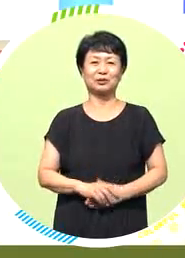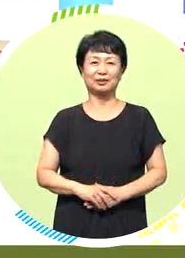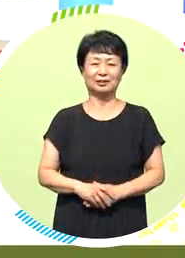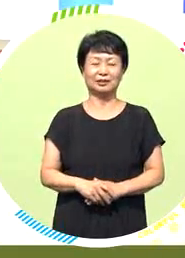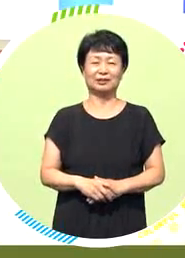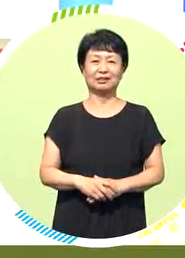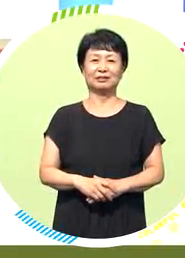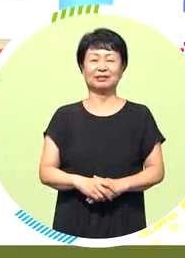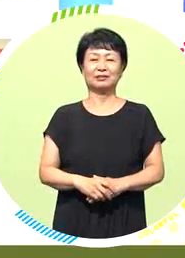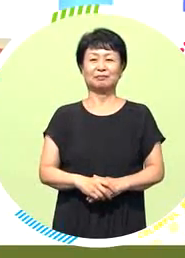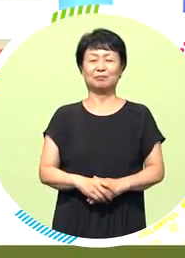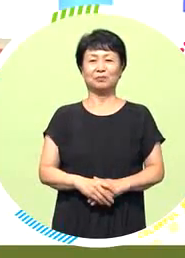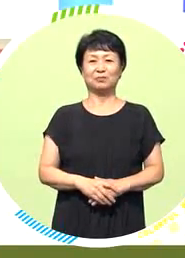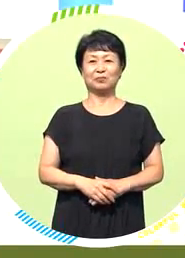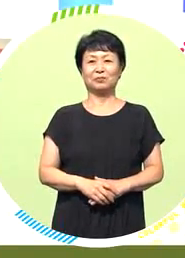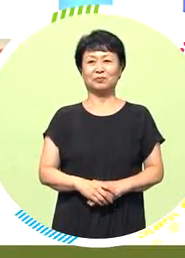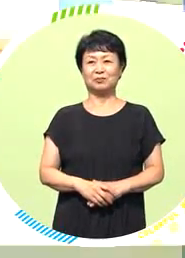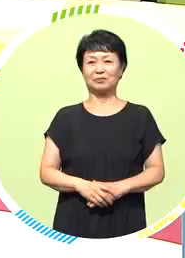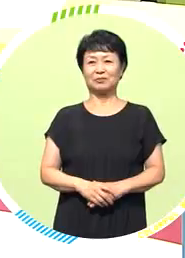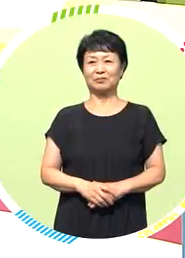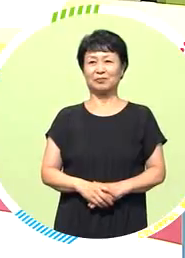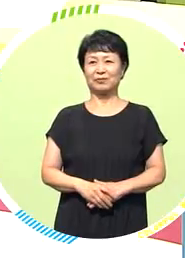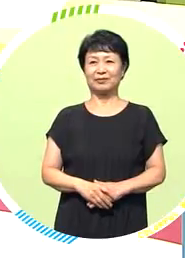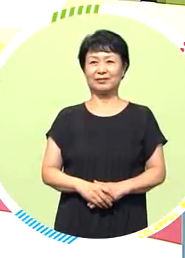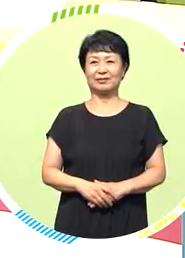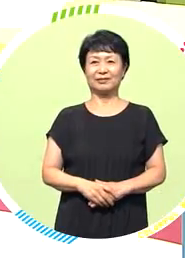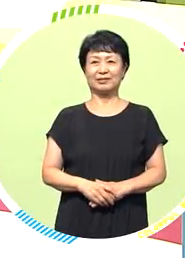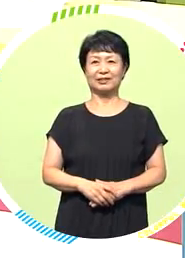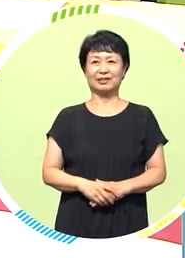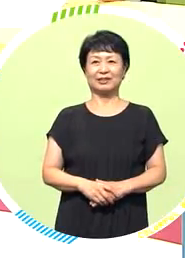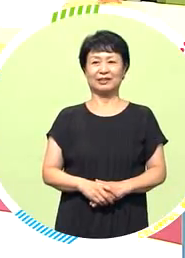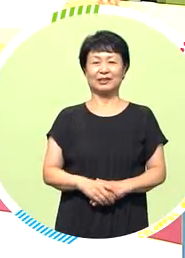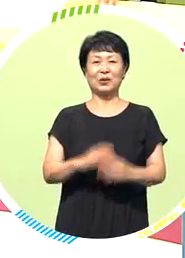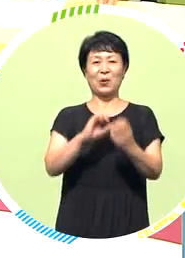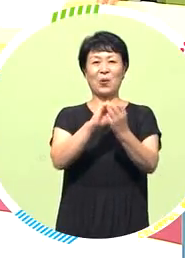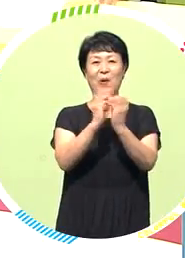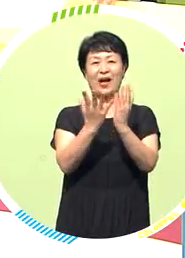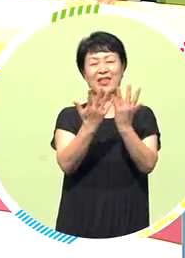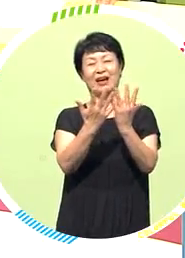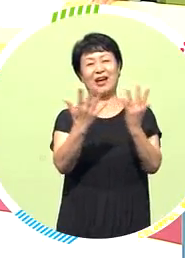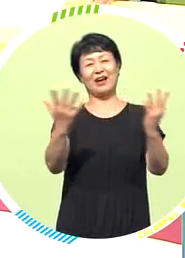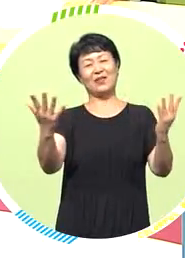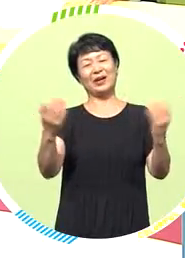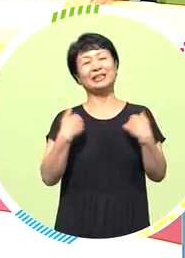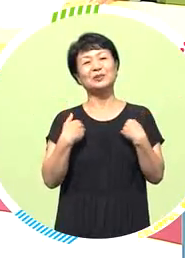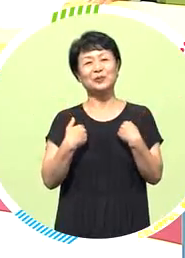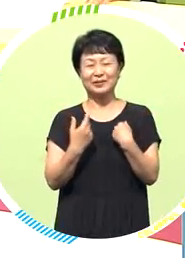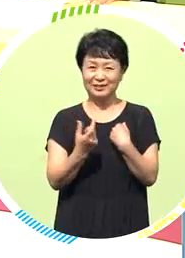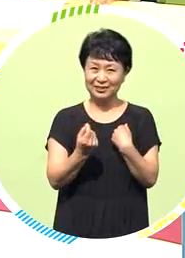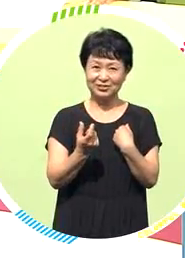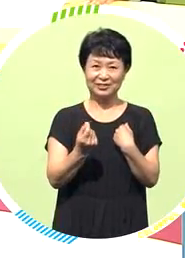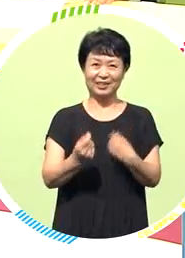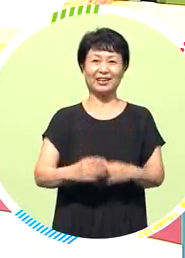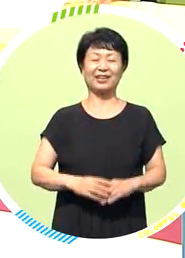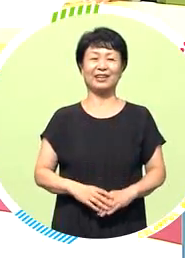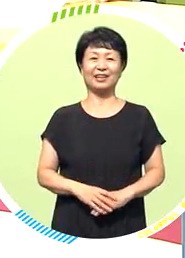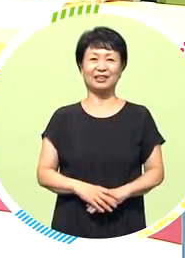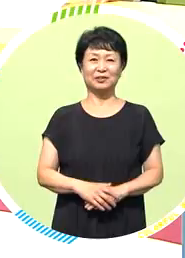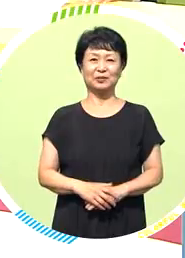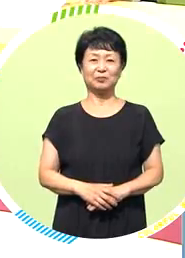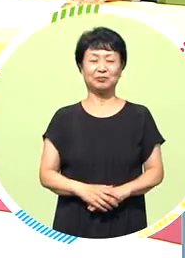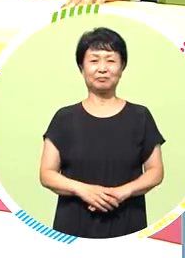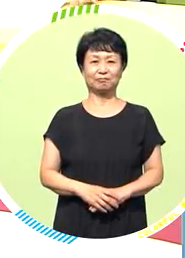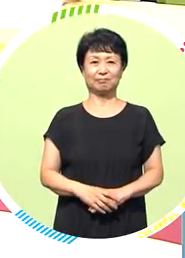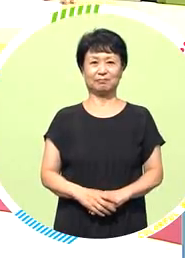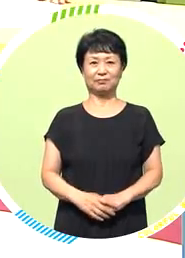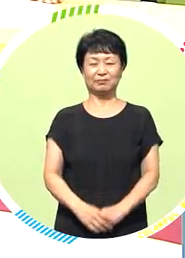かる。 そうそうそうそう、そうなんです。 でもねやっぱりお花はあってほしいですからね、 あるだけね綺麗になるでしょう